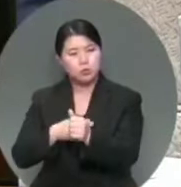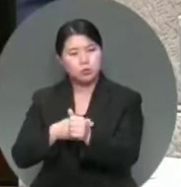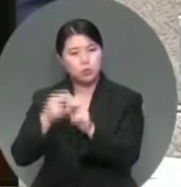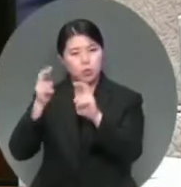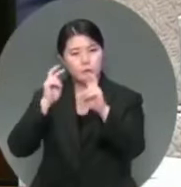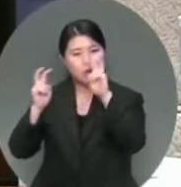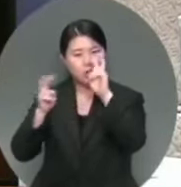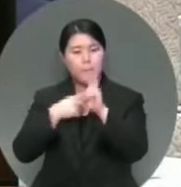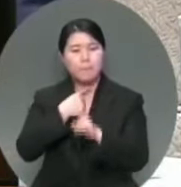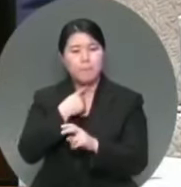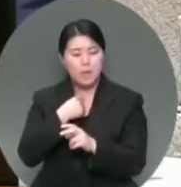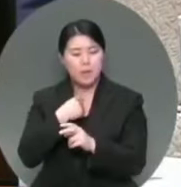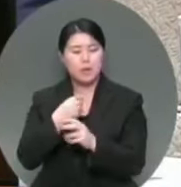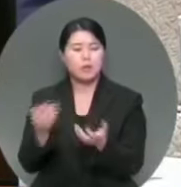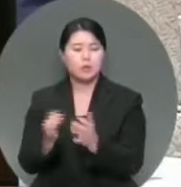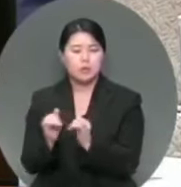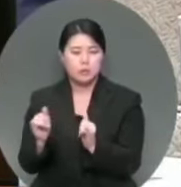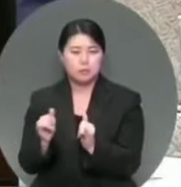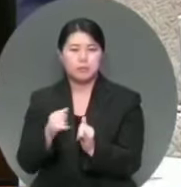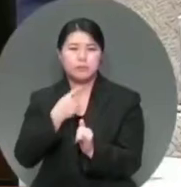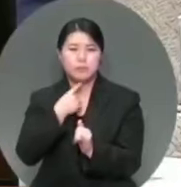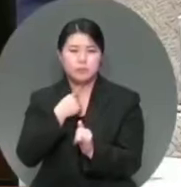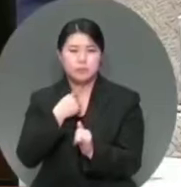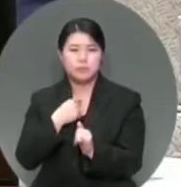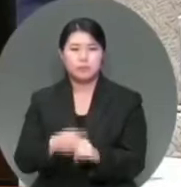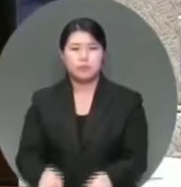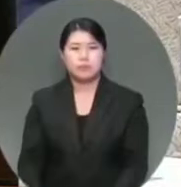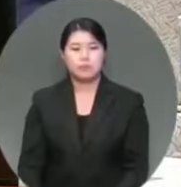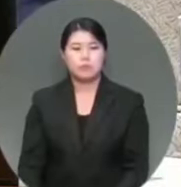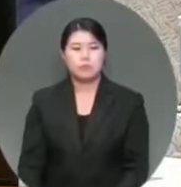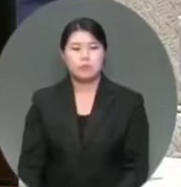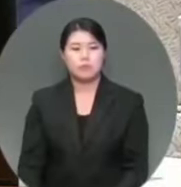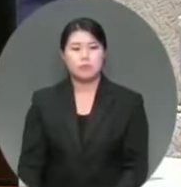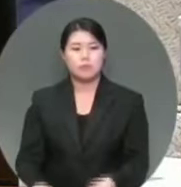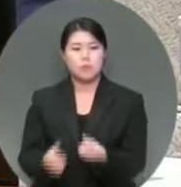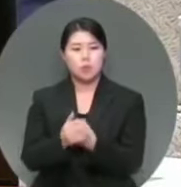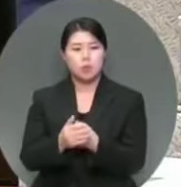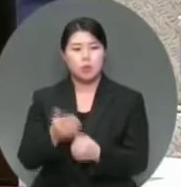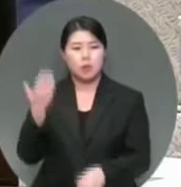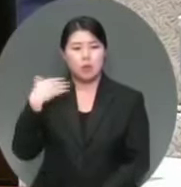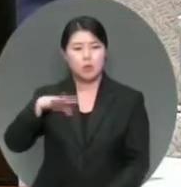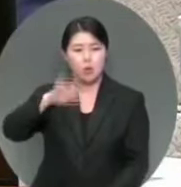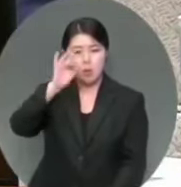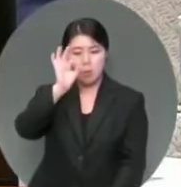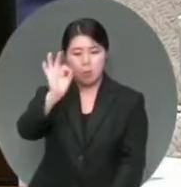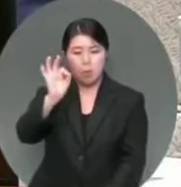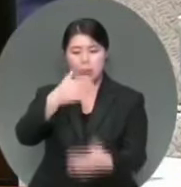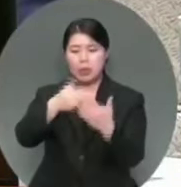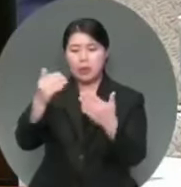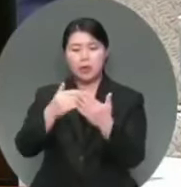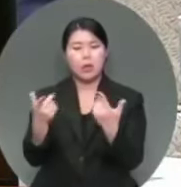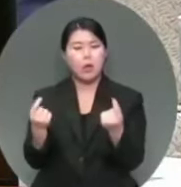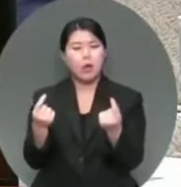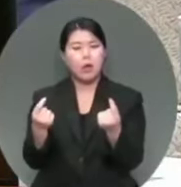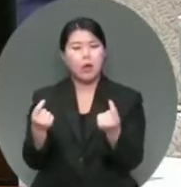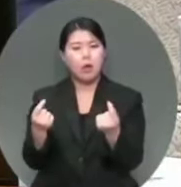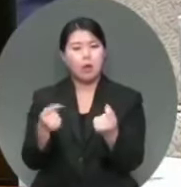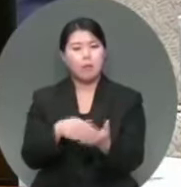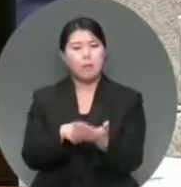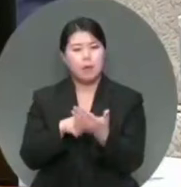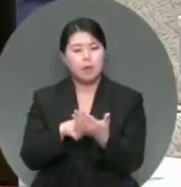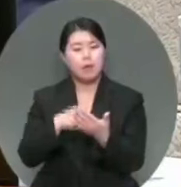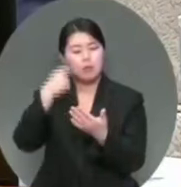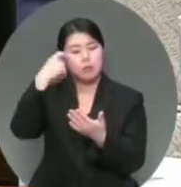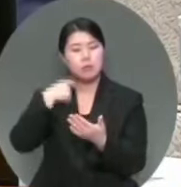출신 등등이 있기 때문에 지금 저런 아까 처음 보셨던 그런 결과가 나지 않았는가 그런